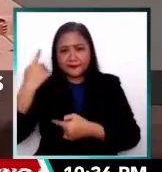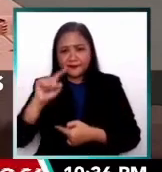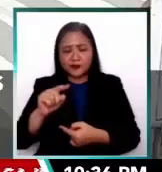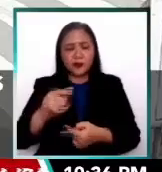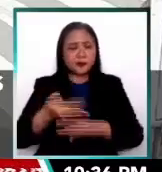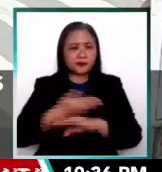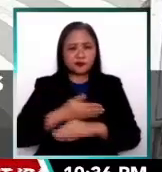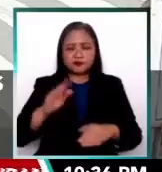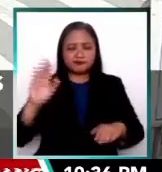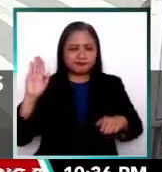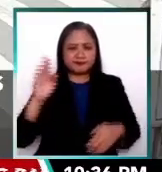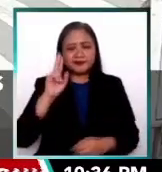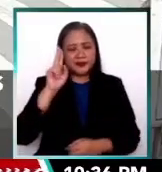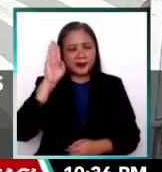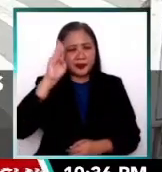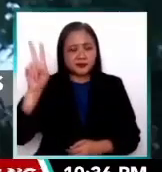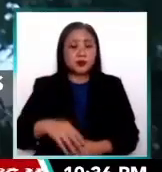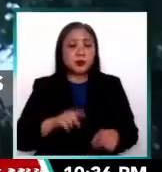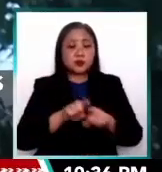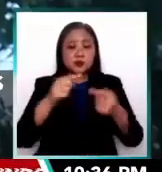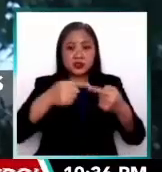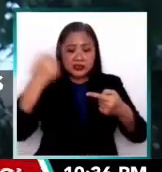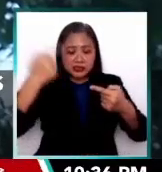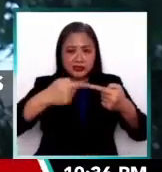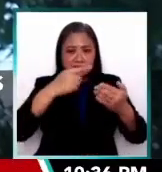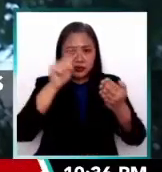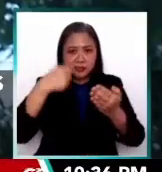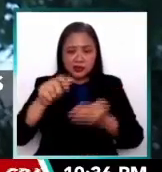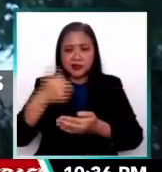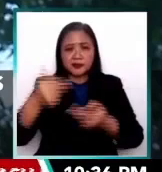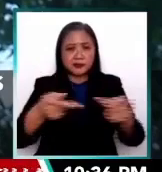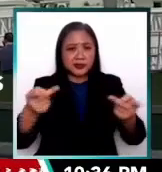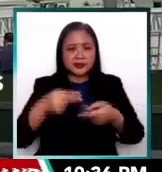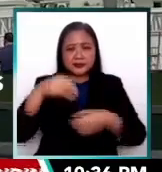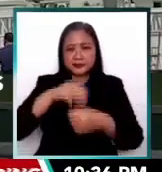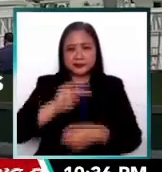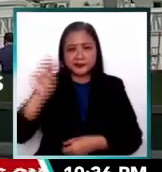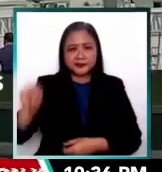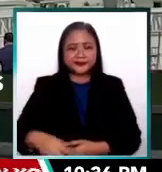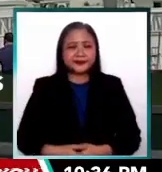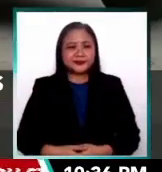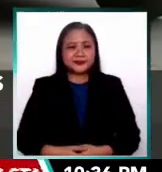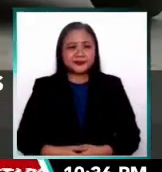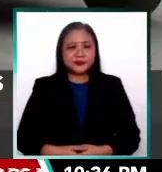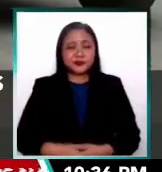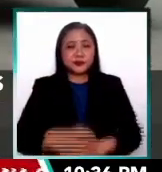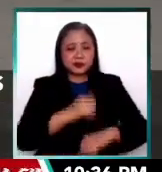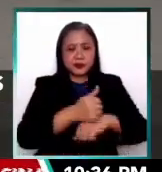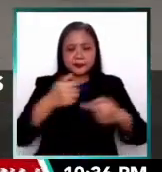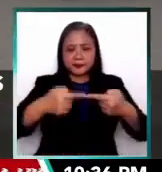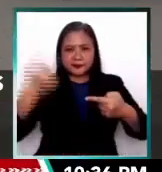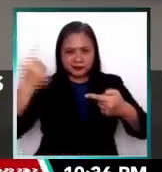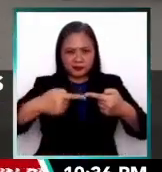Marcos. Maglalagay rin ng checkpoints sa iba't ibang lugar sa loob ng Metro Manila. Kasabay ng pagtatayo ng checkpoints, ang